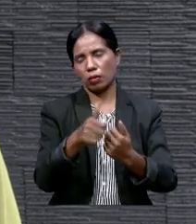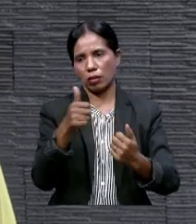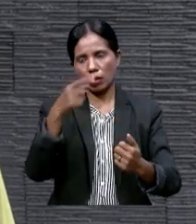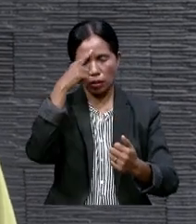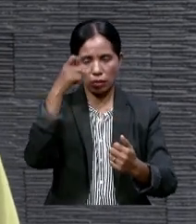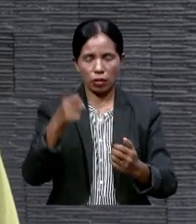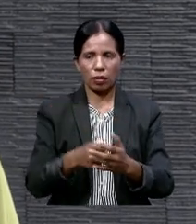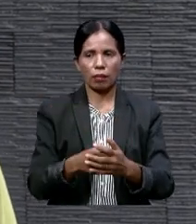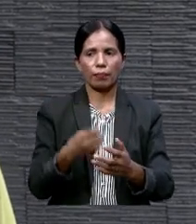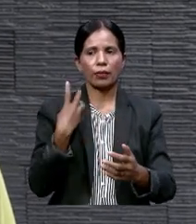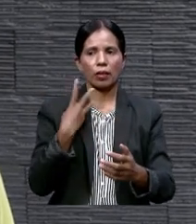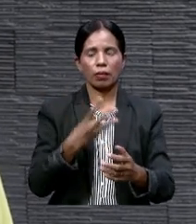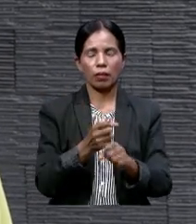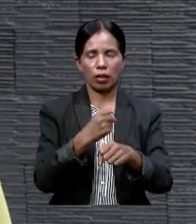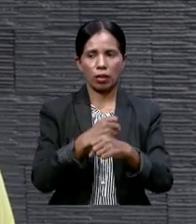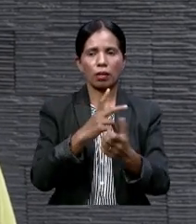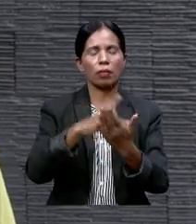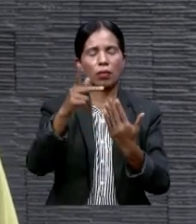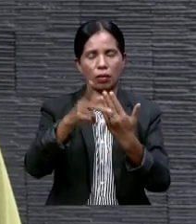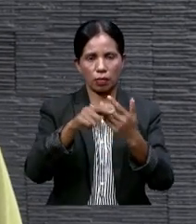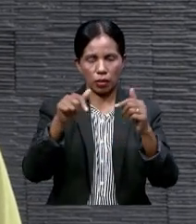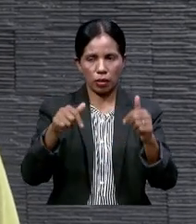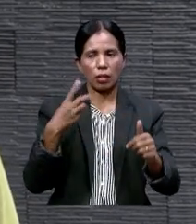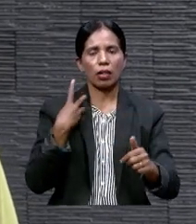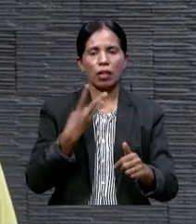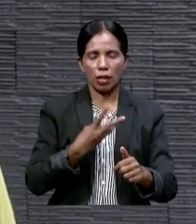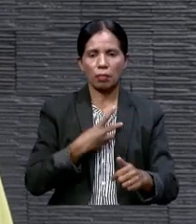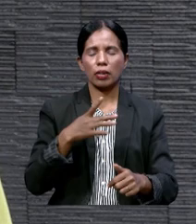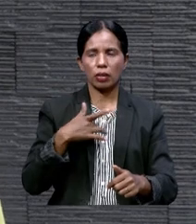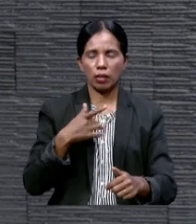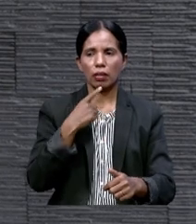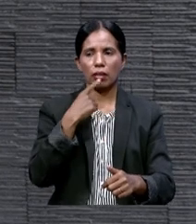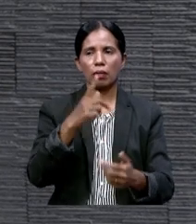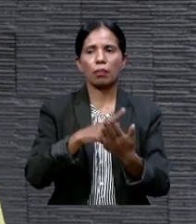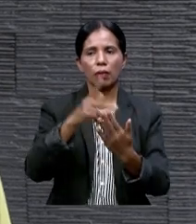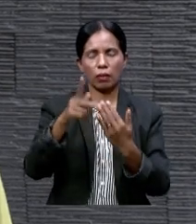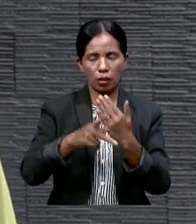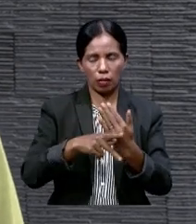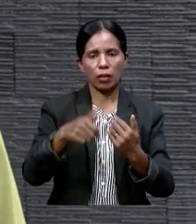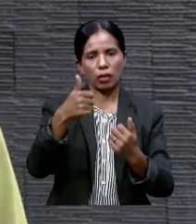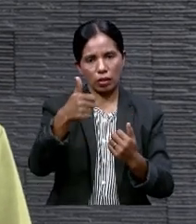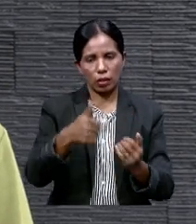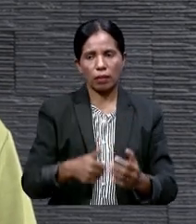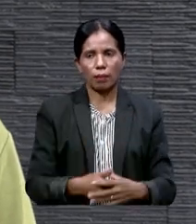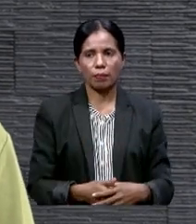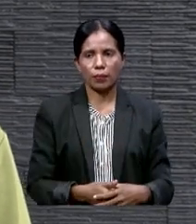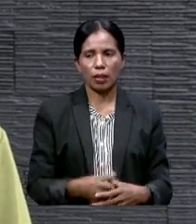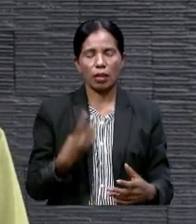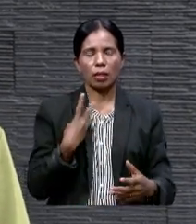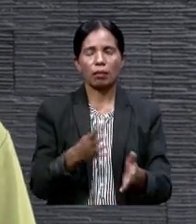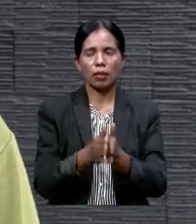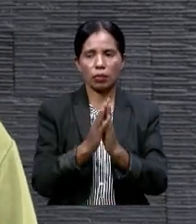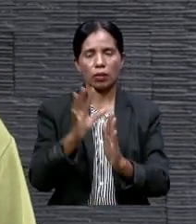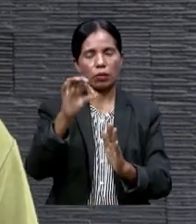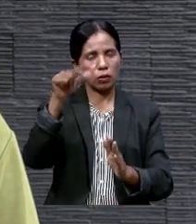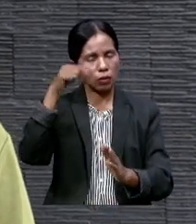jane durante nami halau tian programa jane no ami hatet kar programa ne dia antau ami husi ba nono